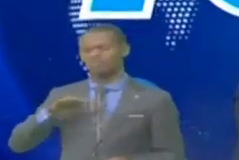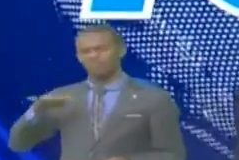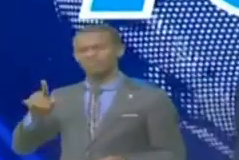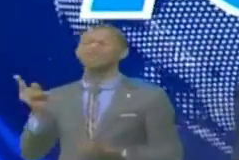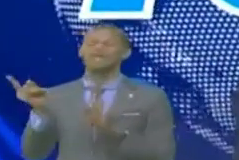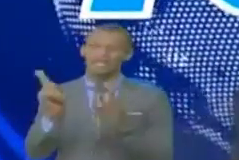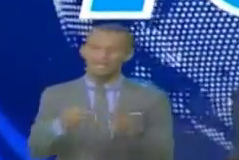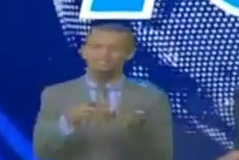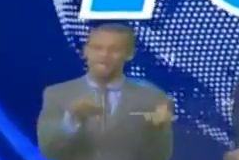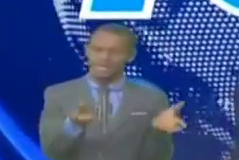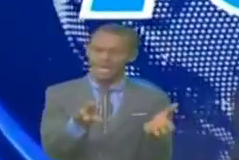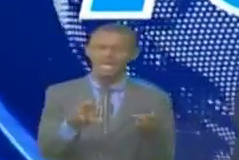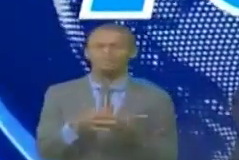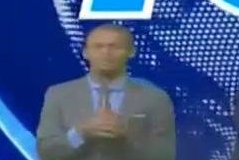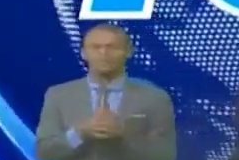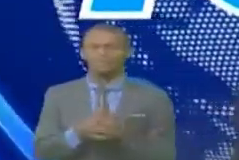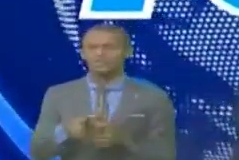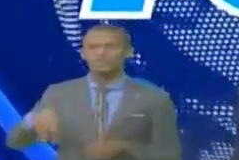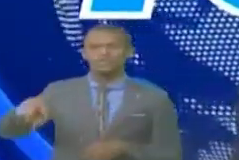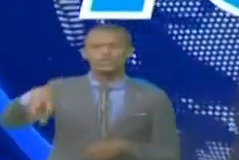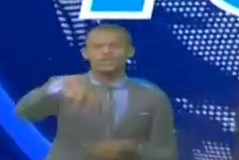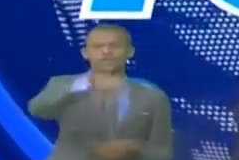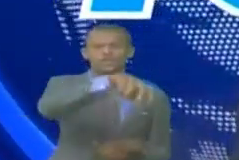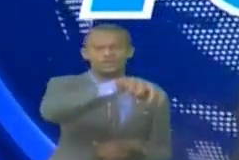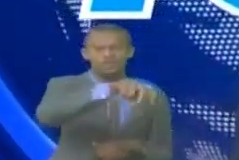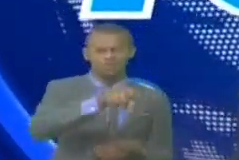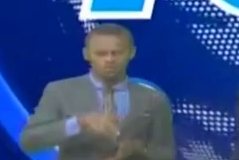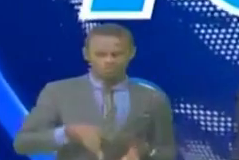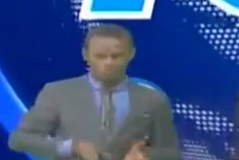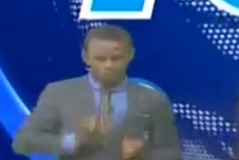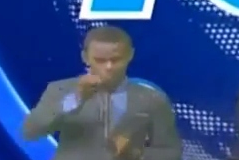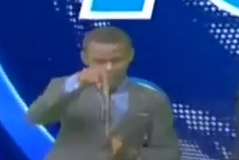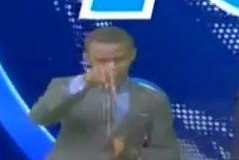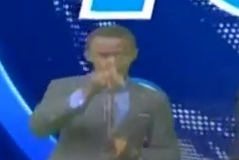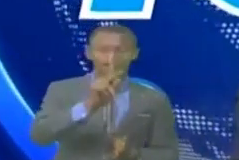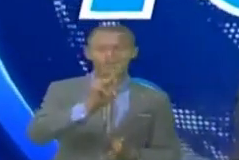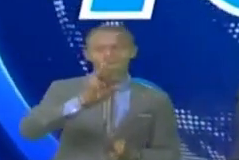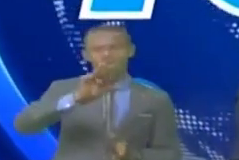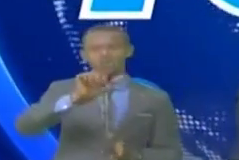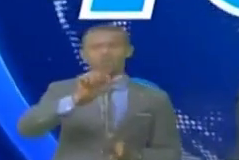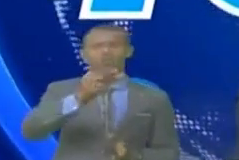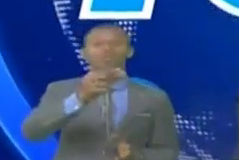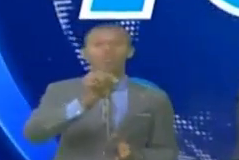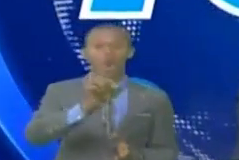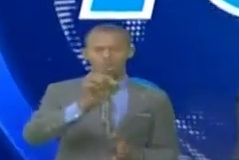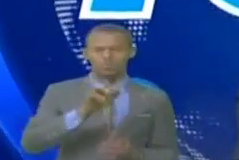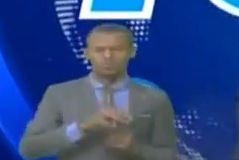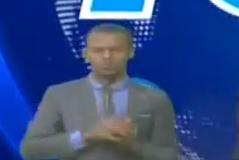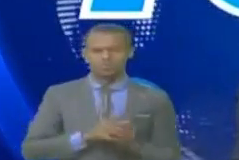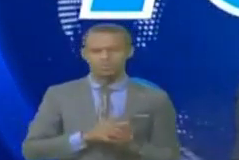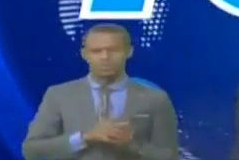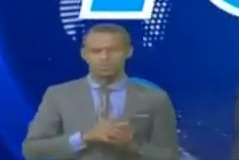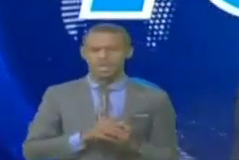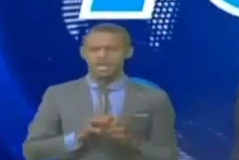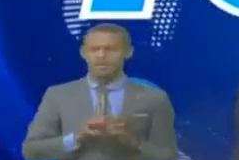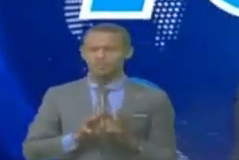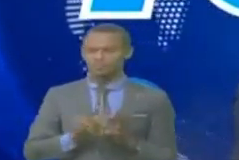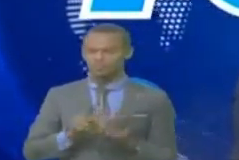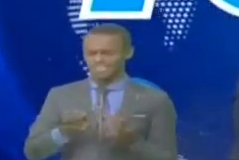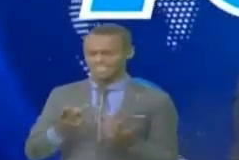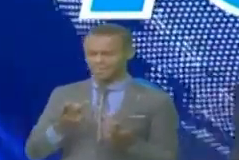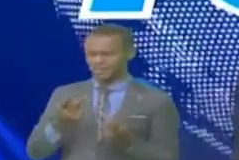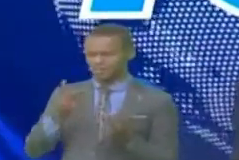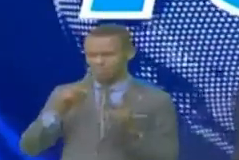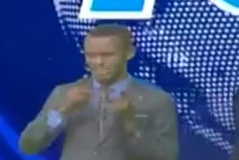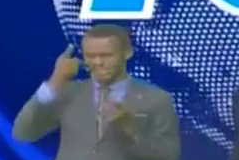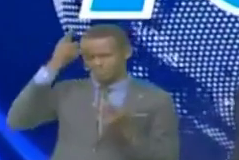cette province. Ce notable du Kwango, autorité morale de l'Alliance pour la bonne gouvernance, ABG, a sensibilisé la